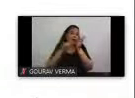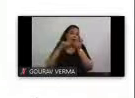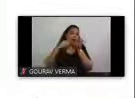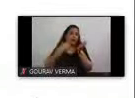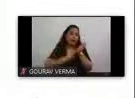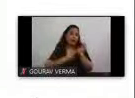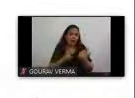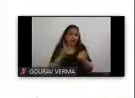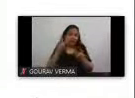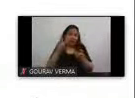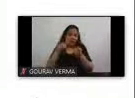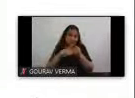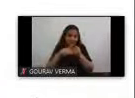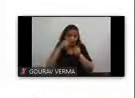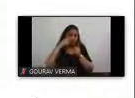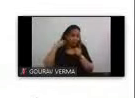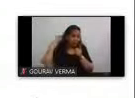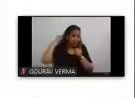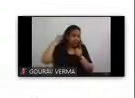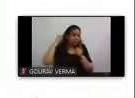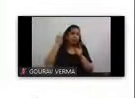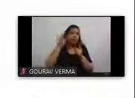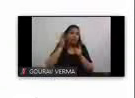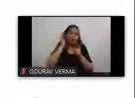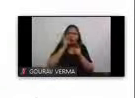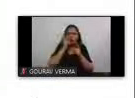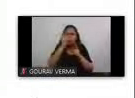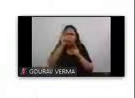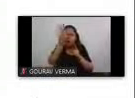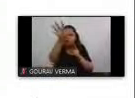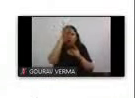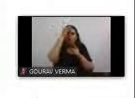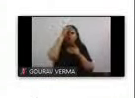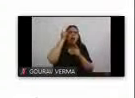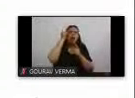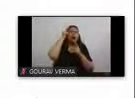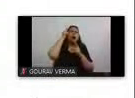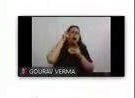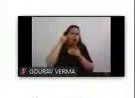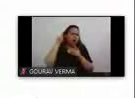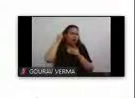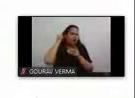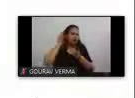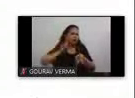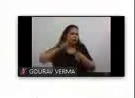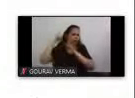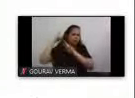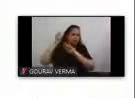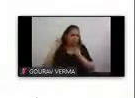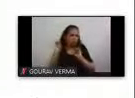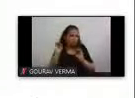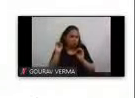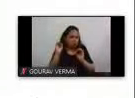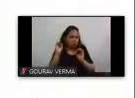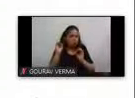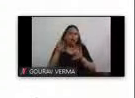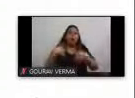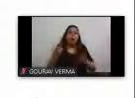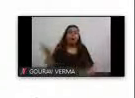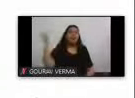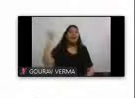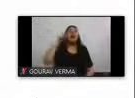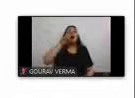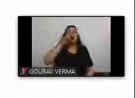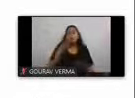नॉट रीचिंग द ब्रेन. एक बार ब्रेन पर गया पूरा ठीक है, लेकिन ब्रेन पर गया लेकिन ब्रेन इज नॉट एबल